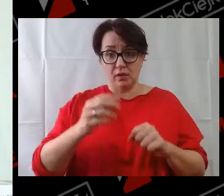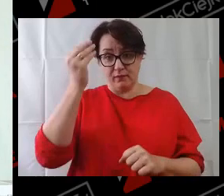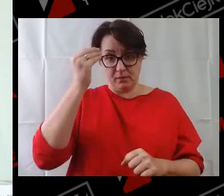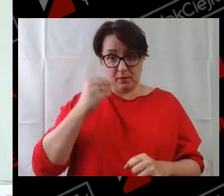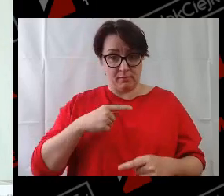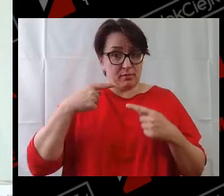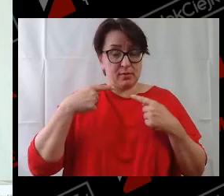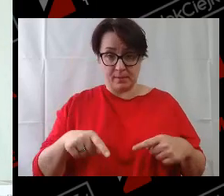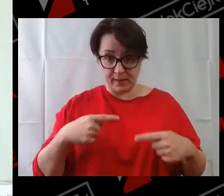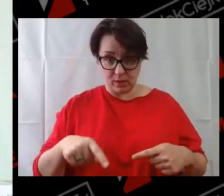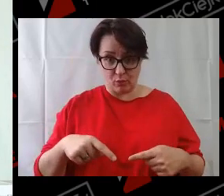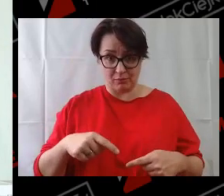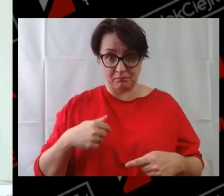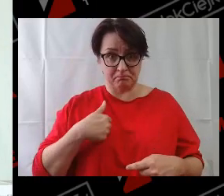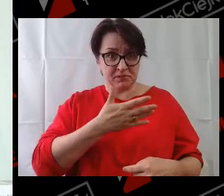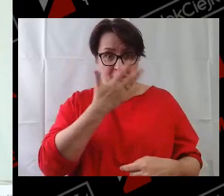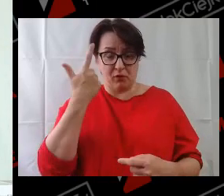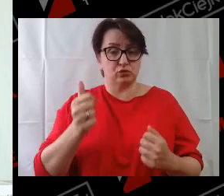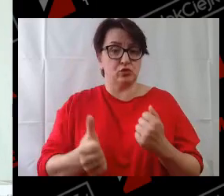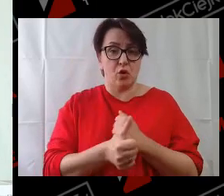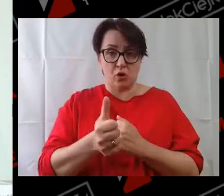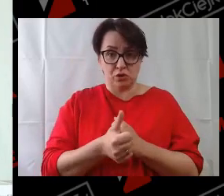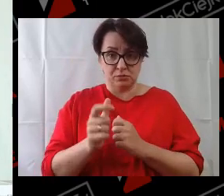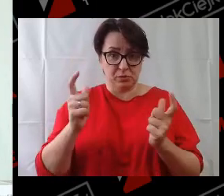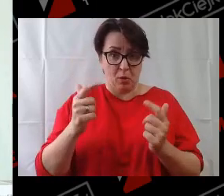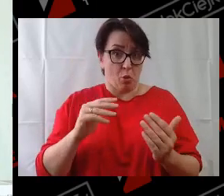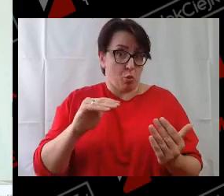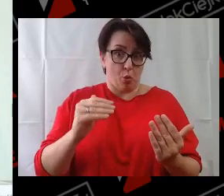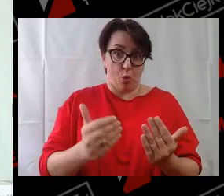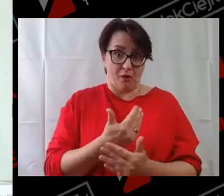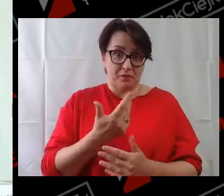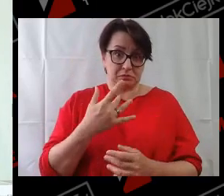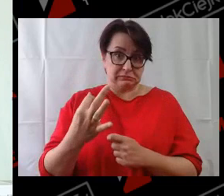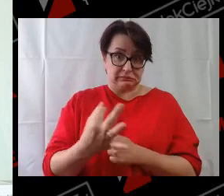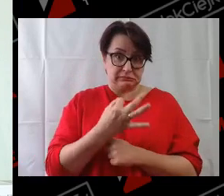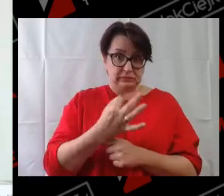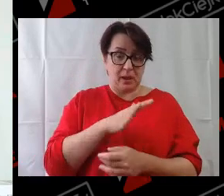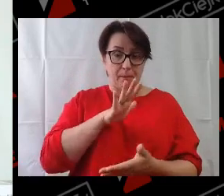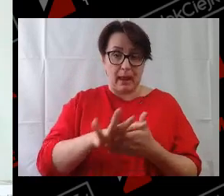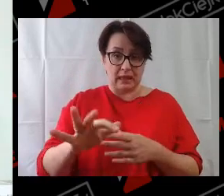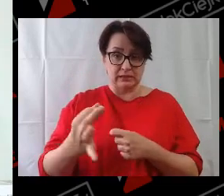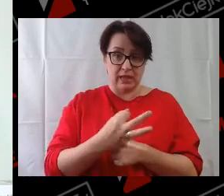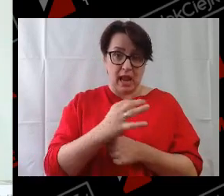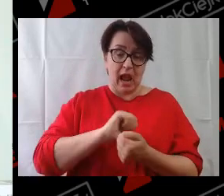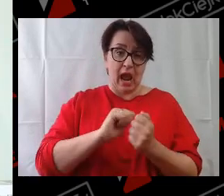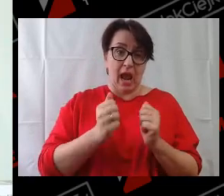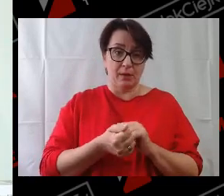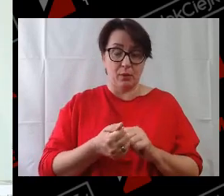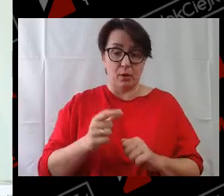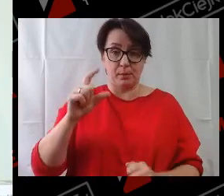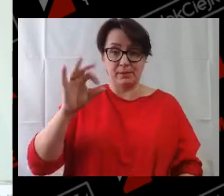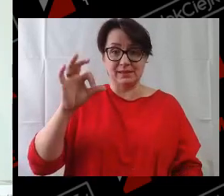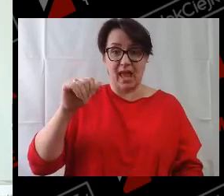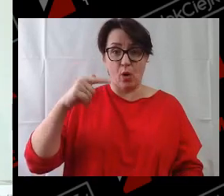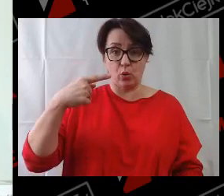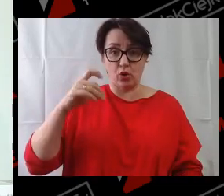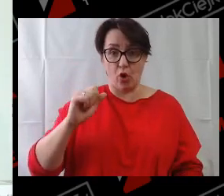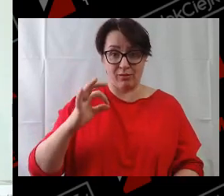poinformowani więc nie wiem co to jest za przypadek taki nowy przypadek nagrania wezmę Kania albo nękania pseudowychowania